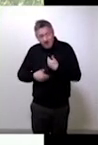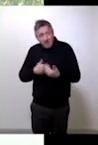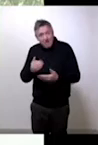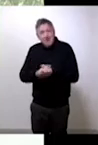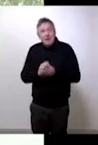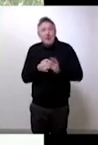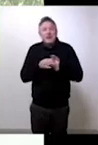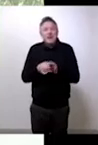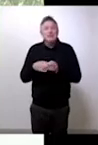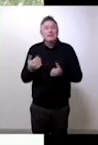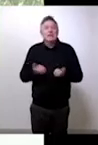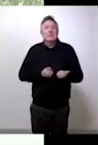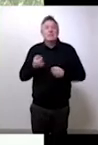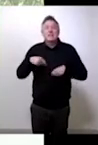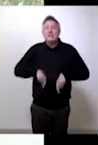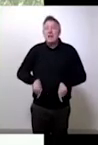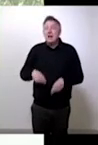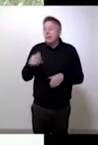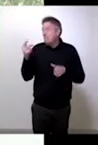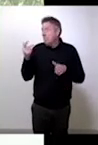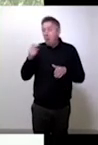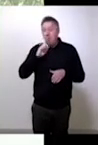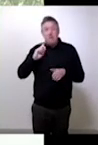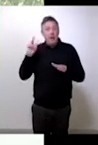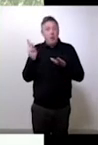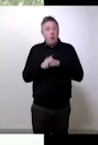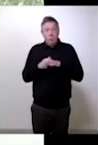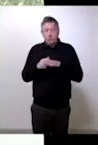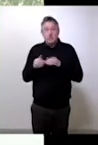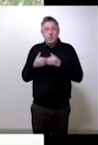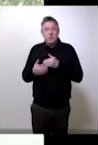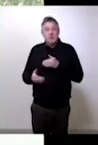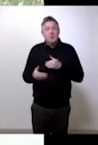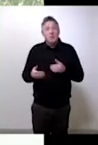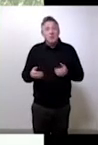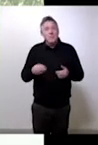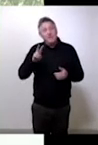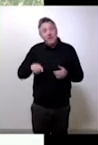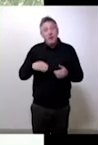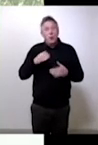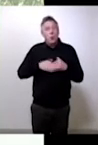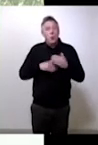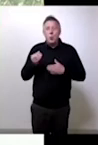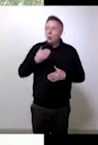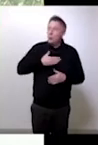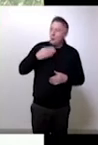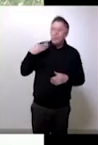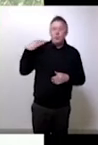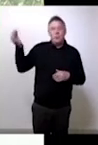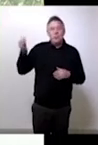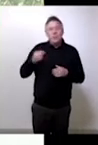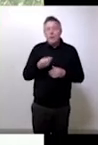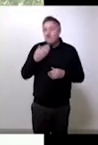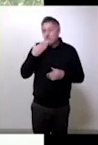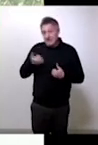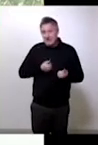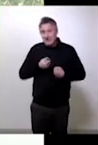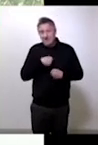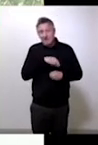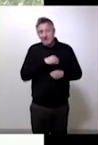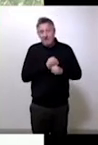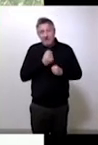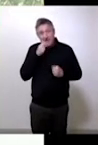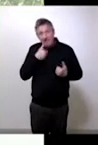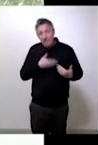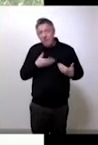services de l'État dès le mois de mai, puisque l'AMI, on est très heureux d'avoir été retenu. Je remercie les services pour le travail qu'ils ont fourni sur cette